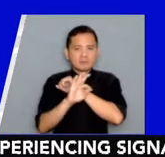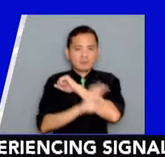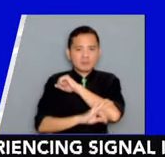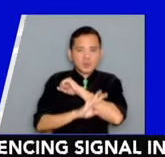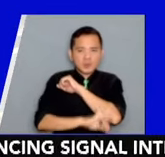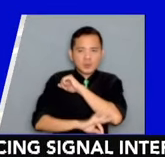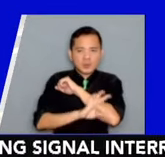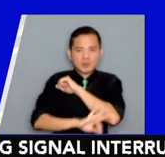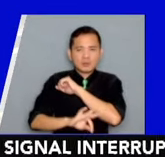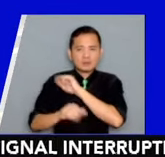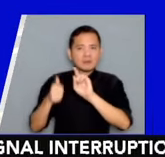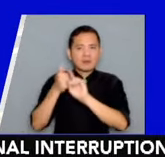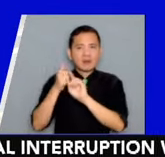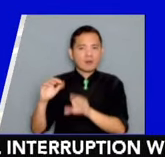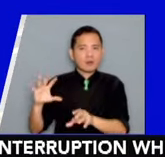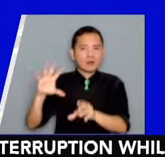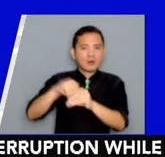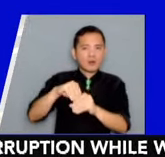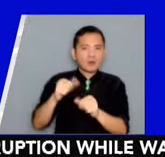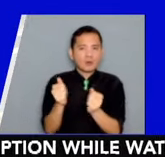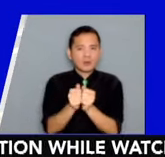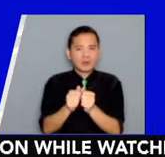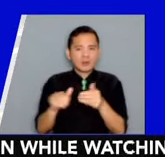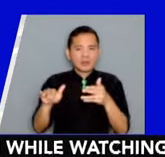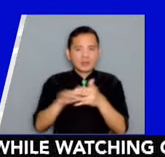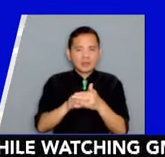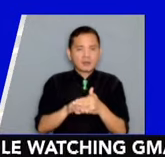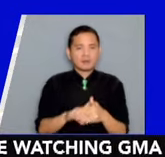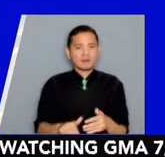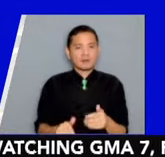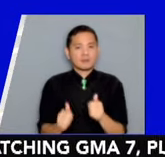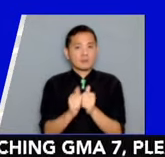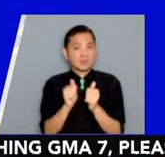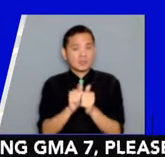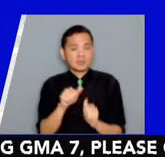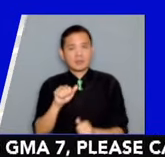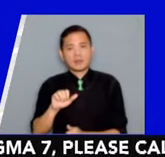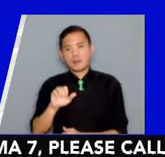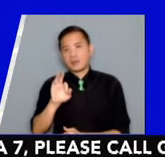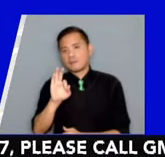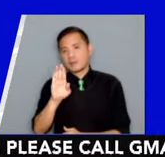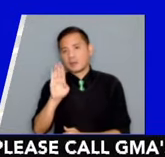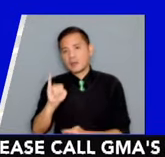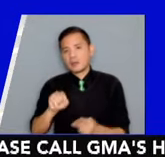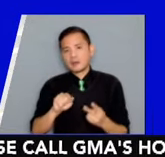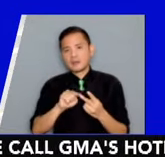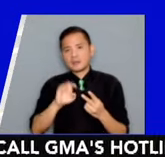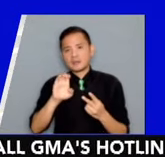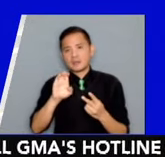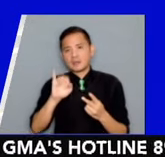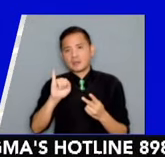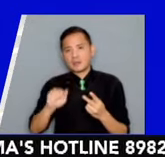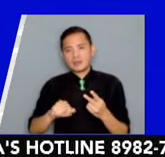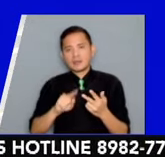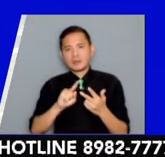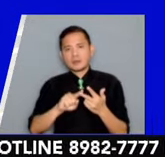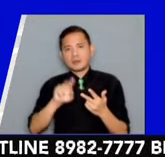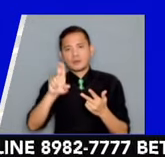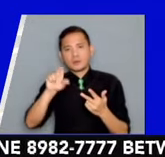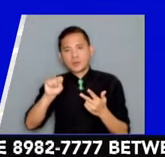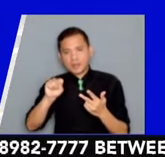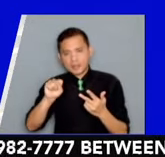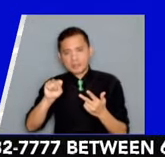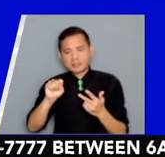Hindi mangingialam ang FBI, ang CIA, ang US Embassy. Bigyan ako ng garantiya